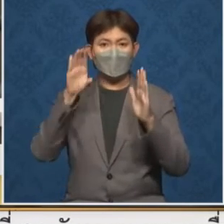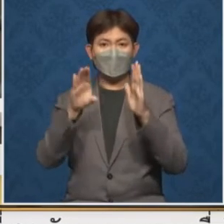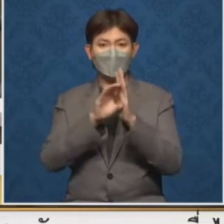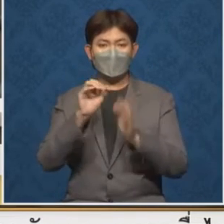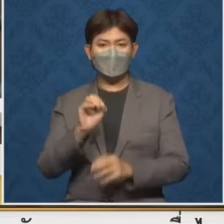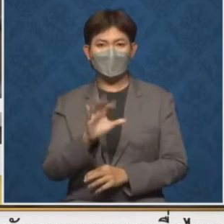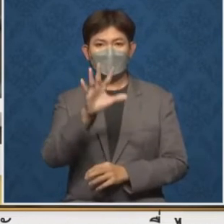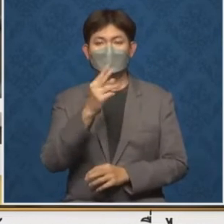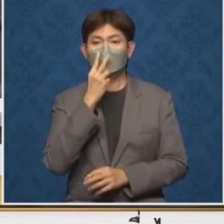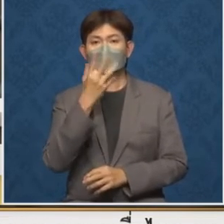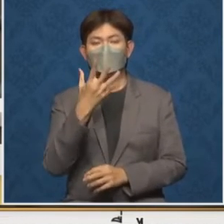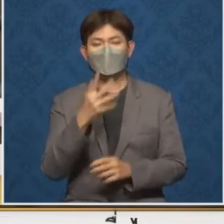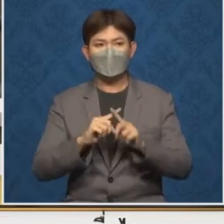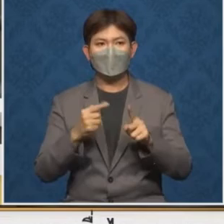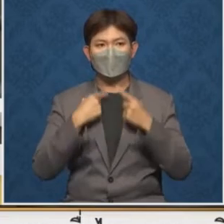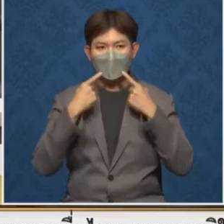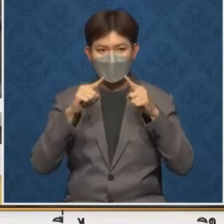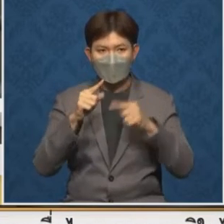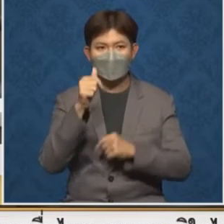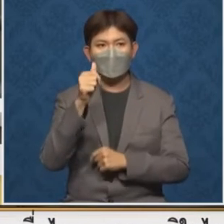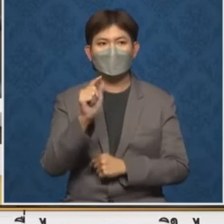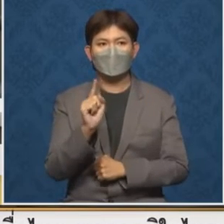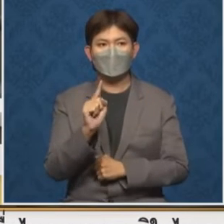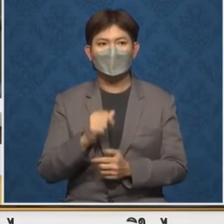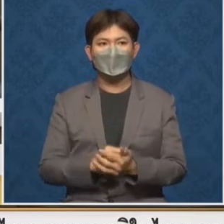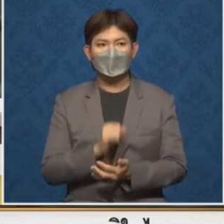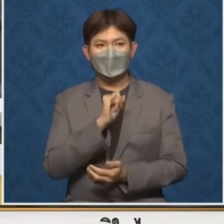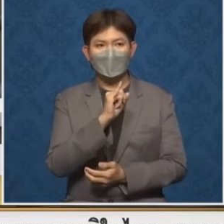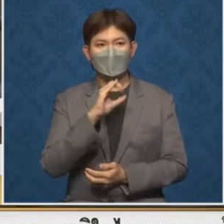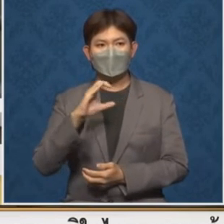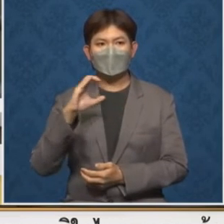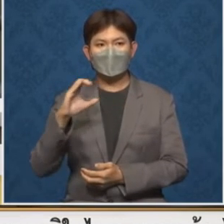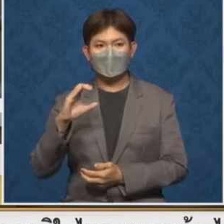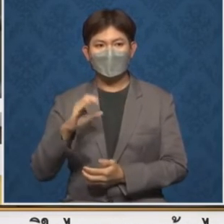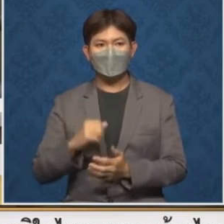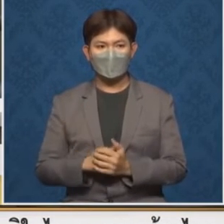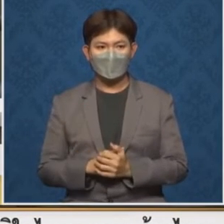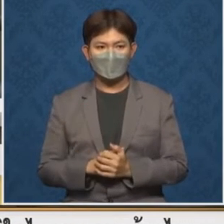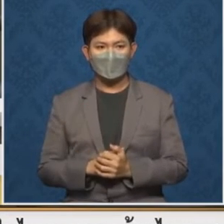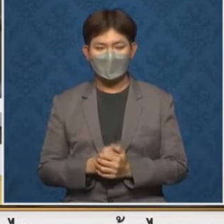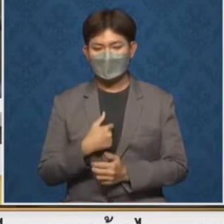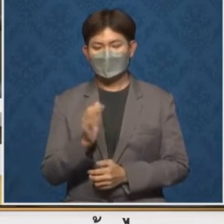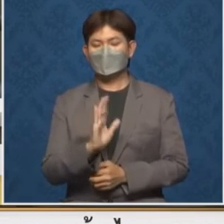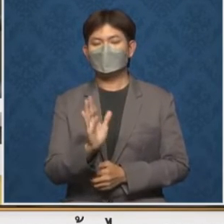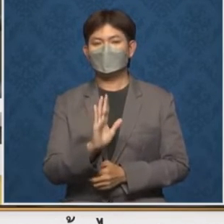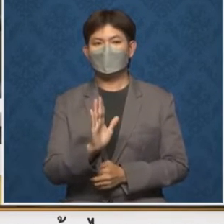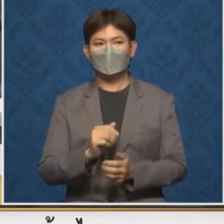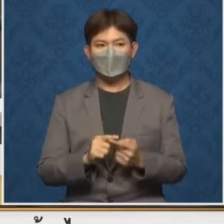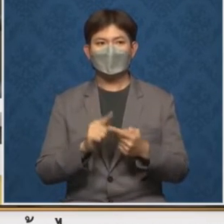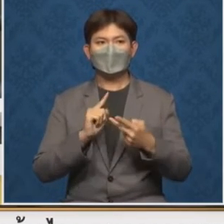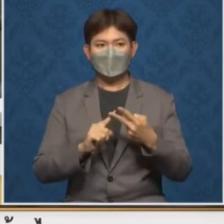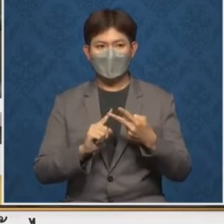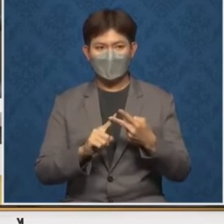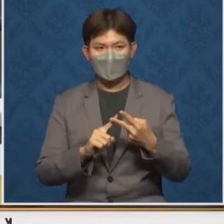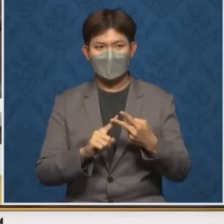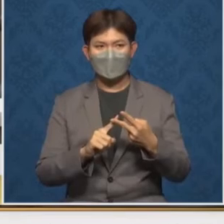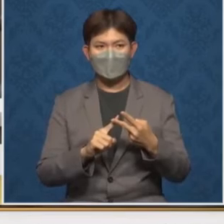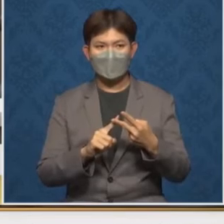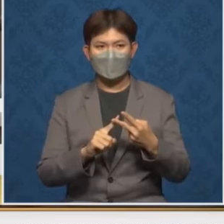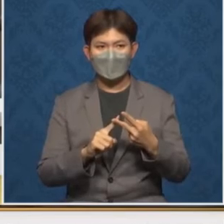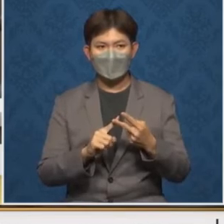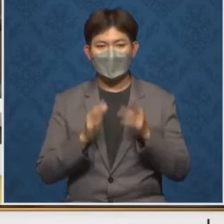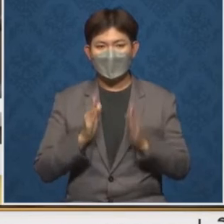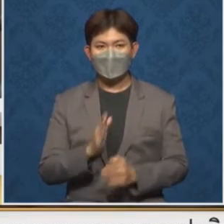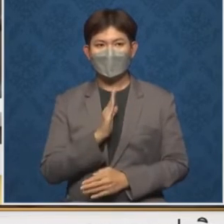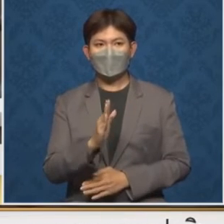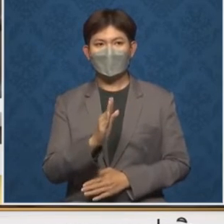แต่ที่ผมตอบได้ก็คือในกรณีของ ICCไม่ไดเปอยางนั้นแล้ในกรณีของอนุญาต